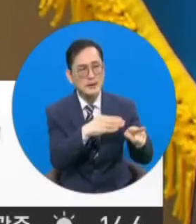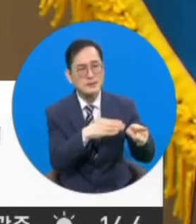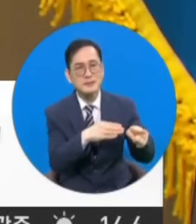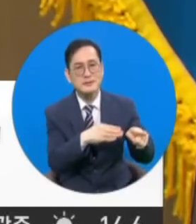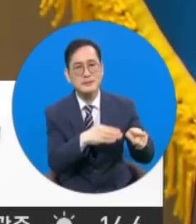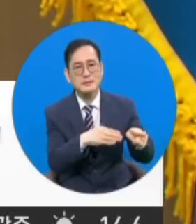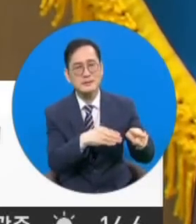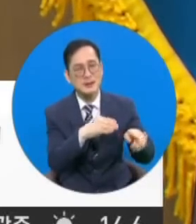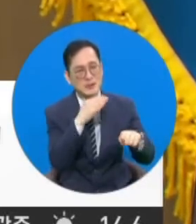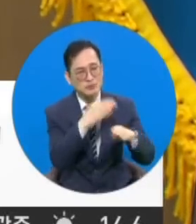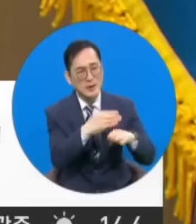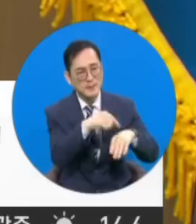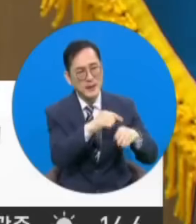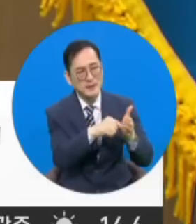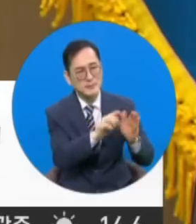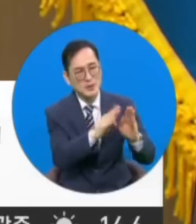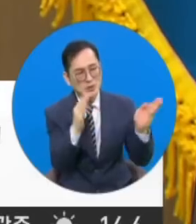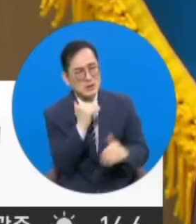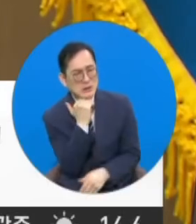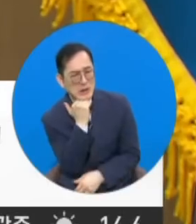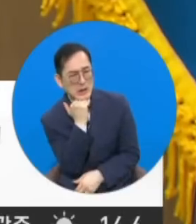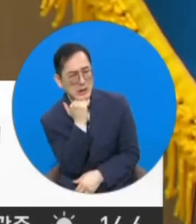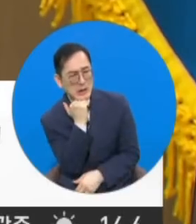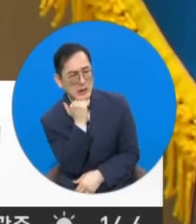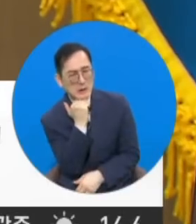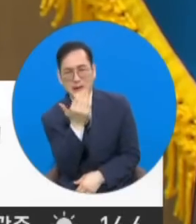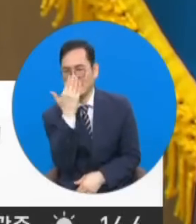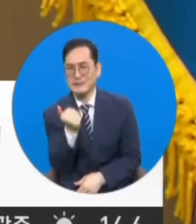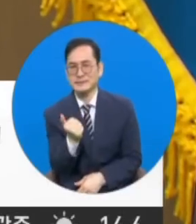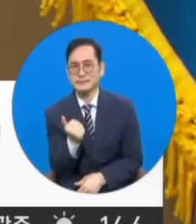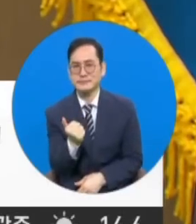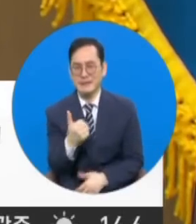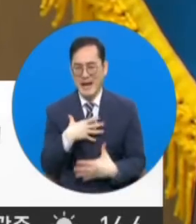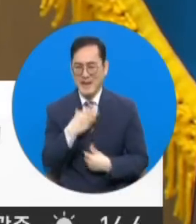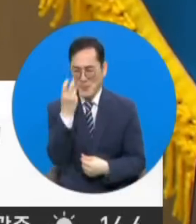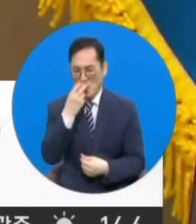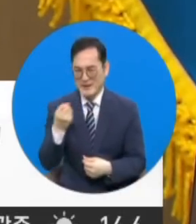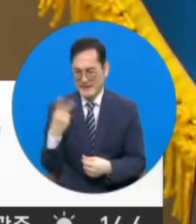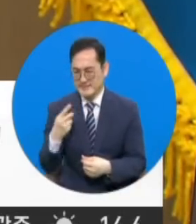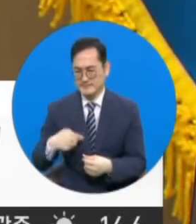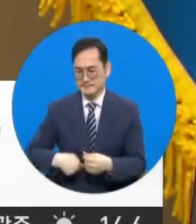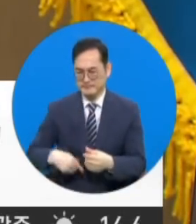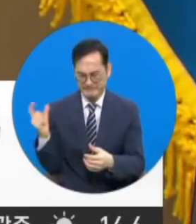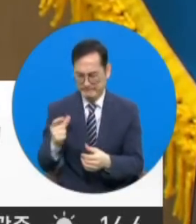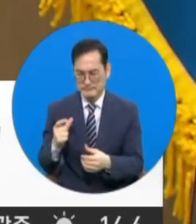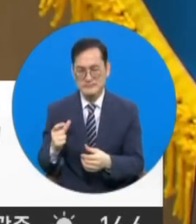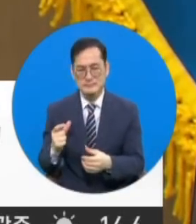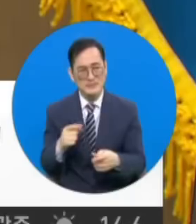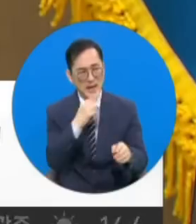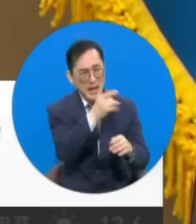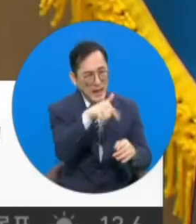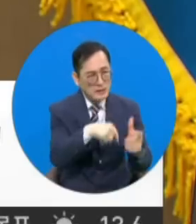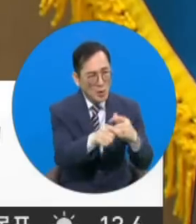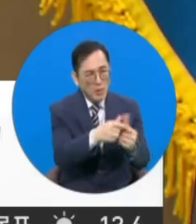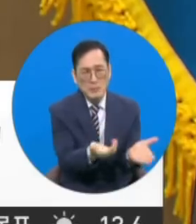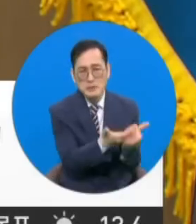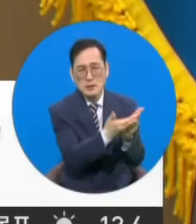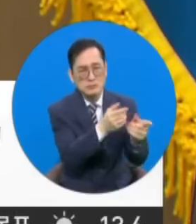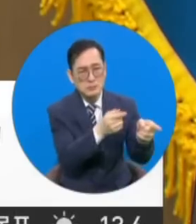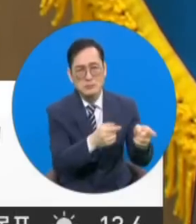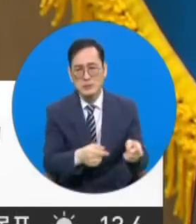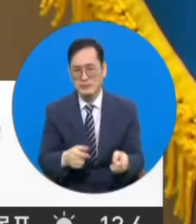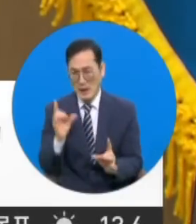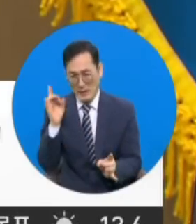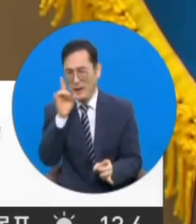대한민국의 안보도 탈바꿈 했습니다 우리의 삼축 방어 체계를 한층 강화하고 있습니다